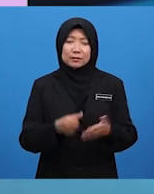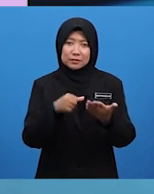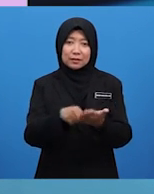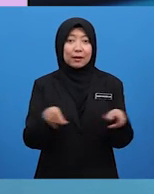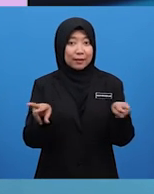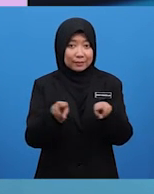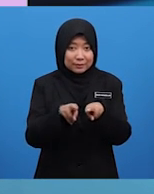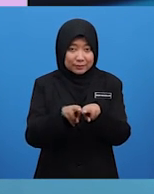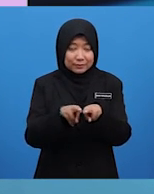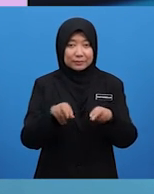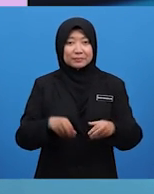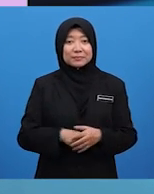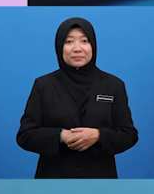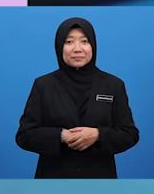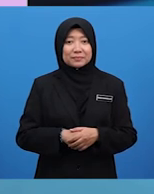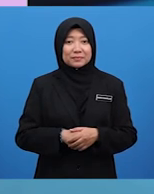ditekan rata,